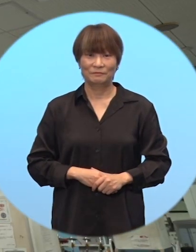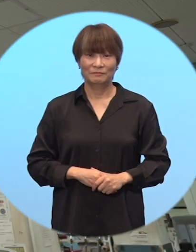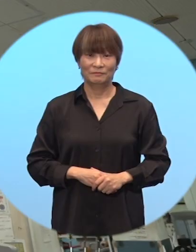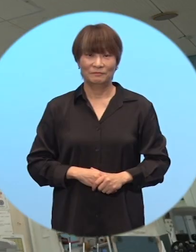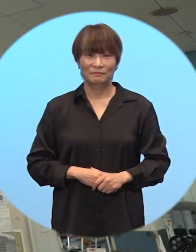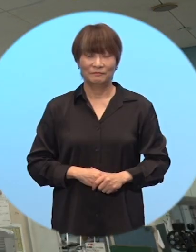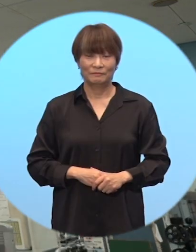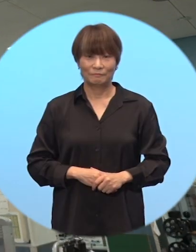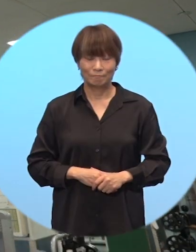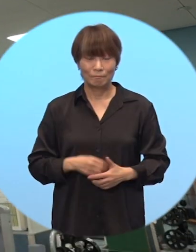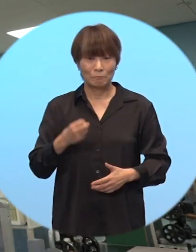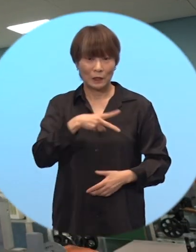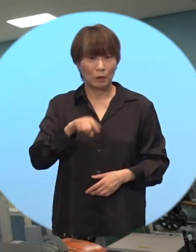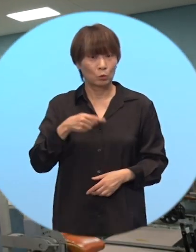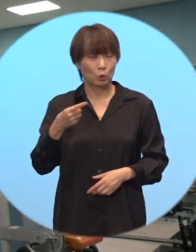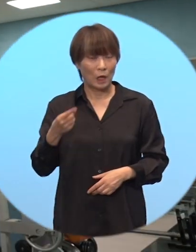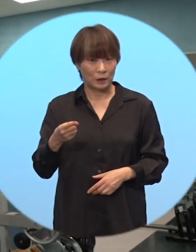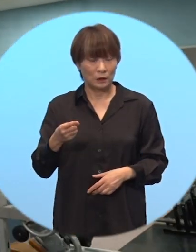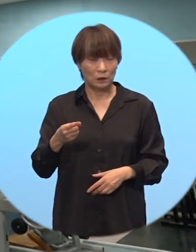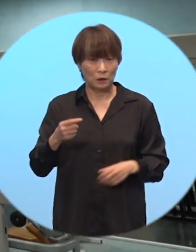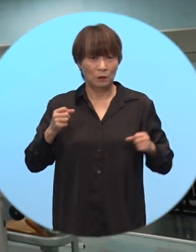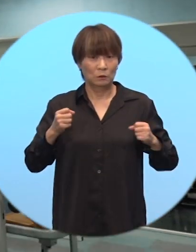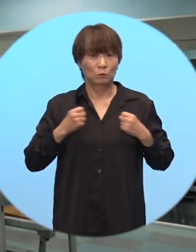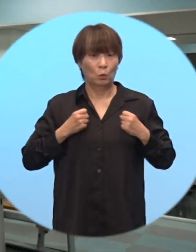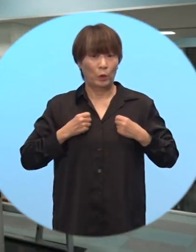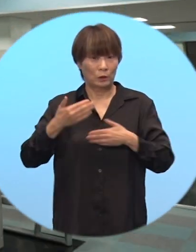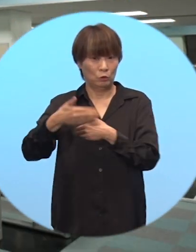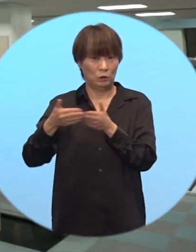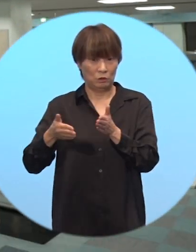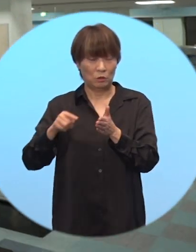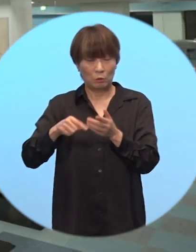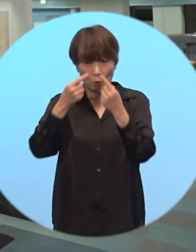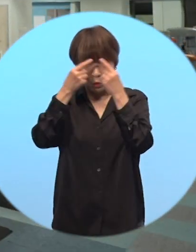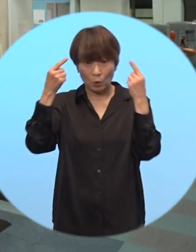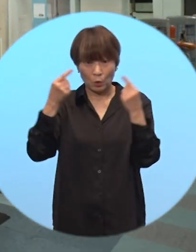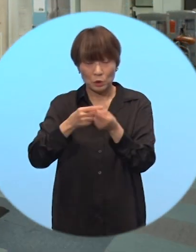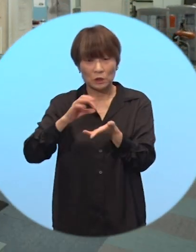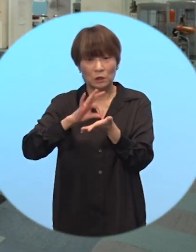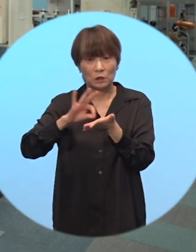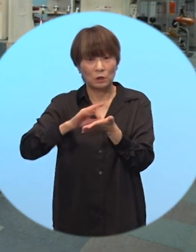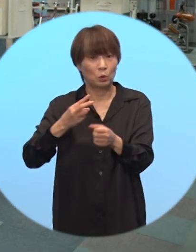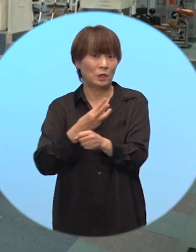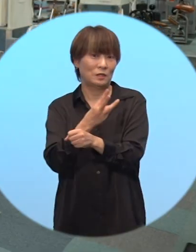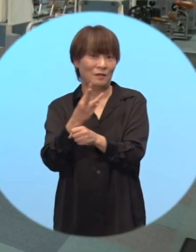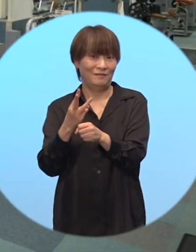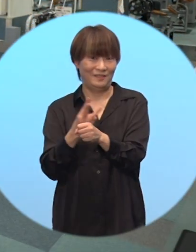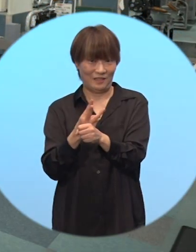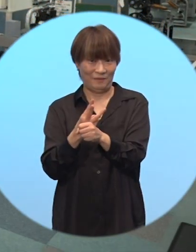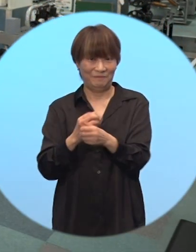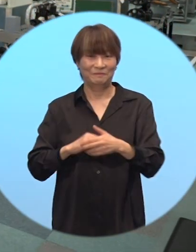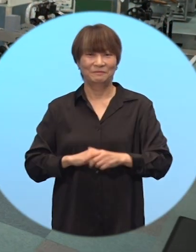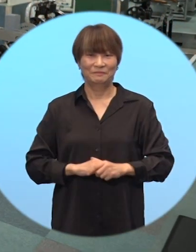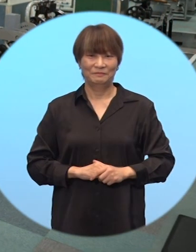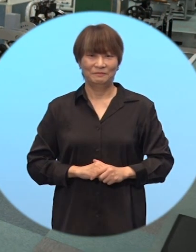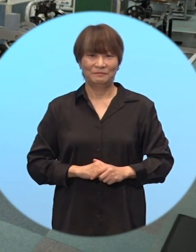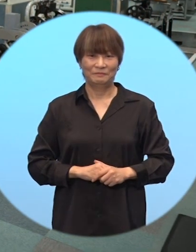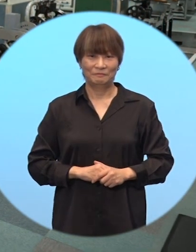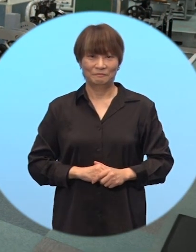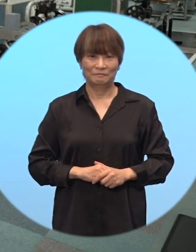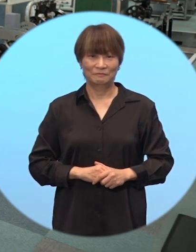で、また隣にトレーニング室もありまして、個人利用として3時間使うことができます。